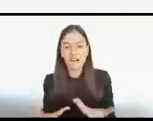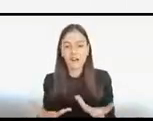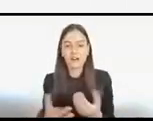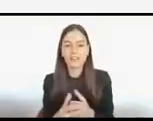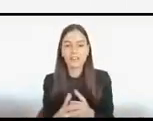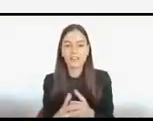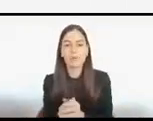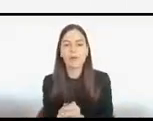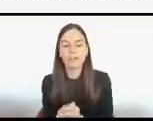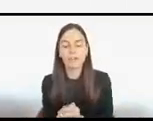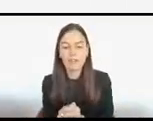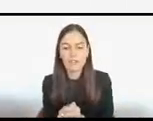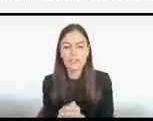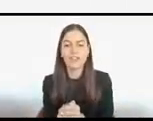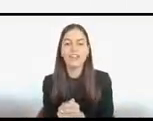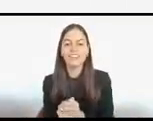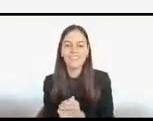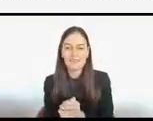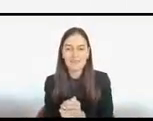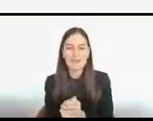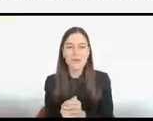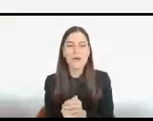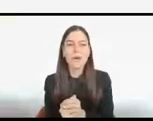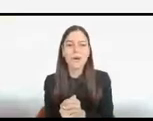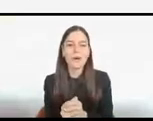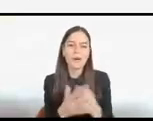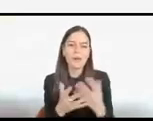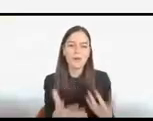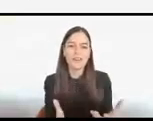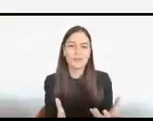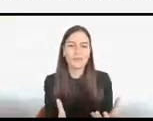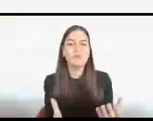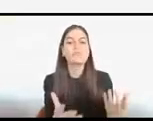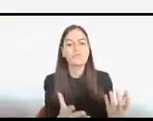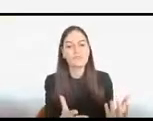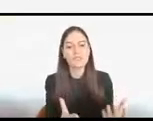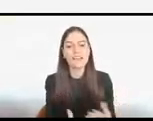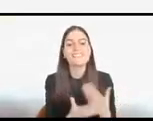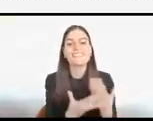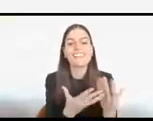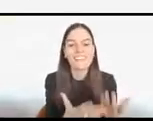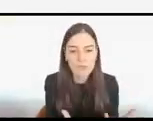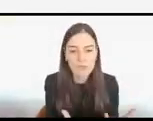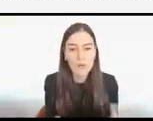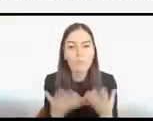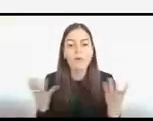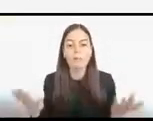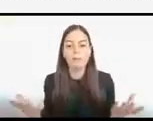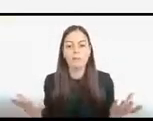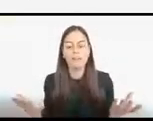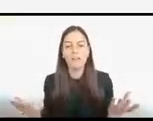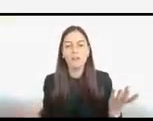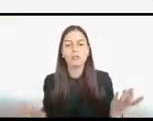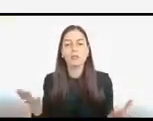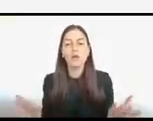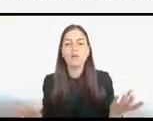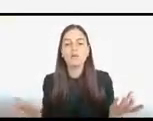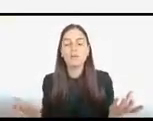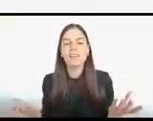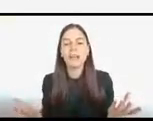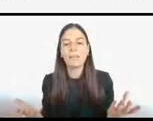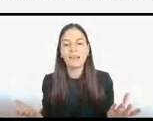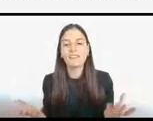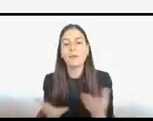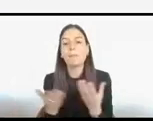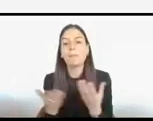à rentrer dans ma fiche d'impôt. Or, en location nue, ce sera 13 000 euros pour un même bien. Donc,